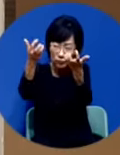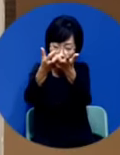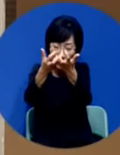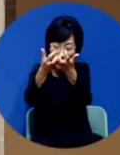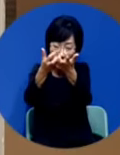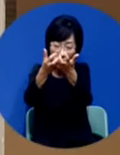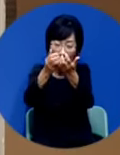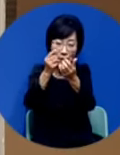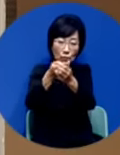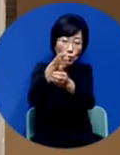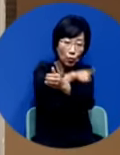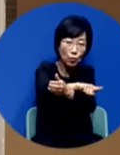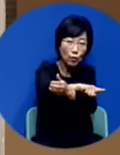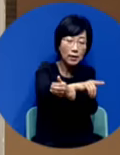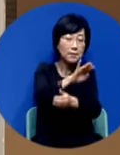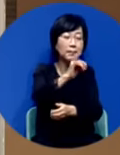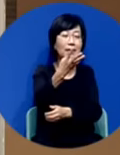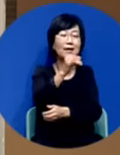전달돼요.